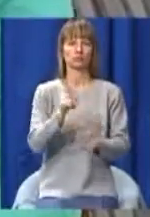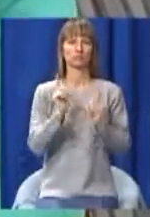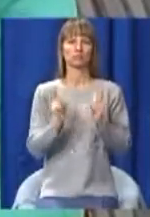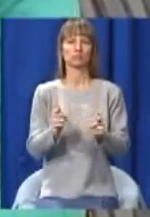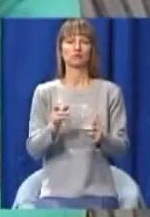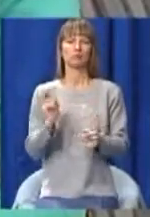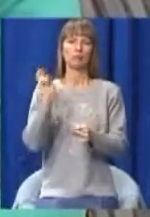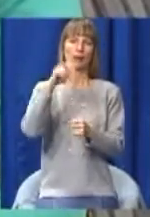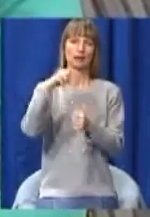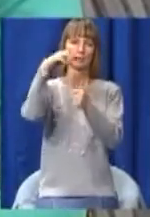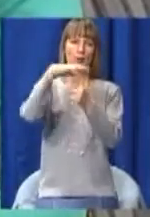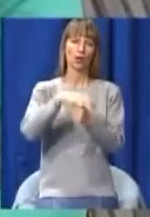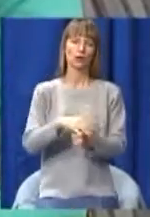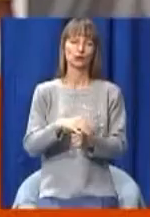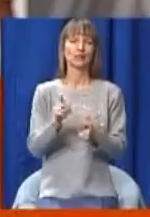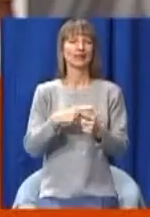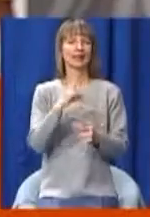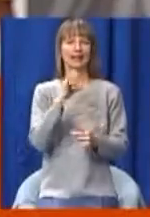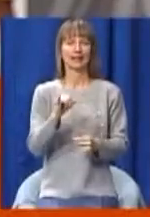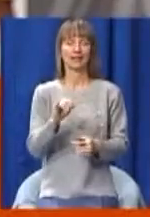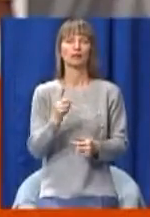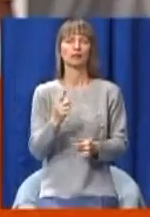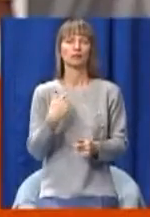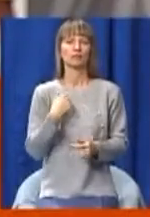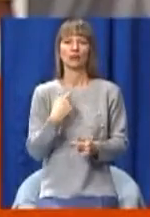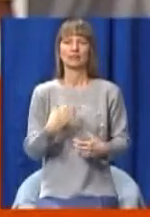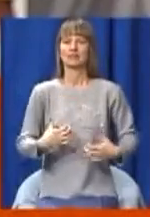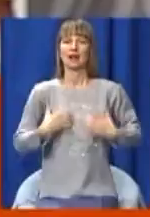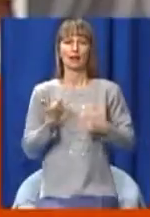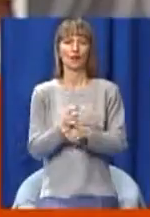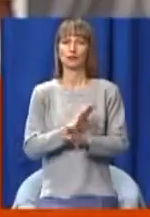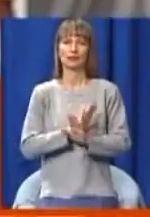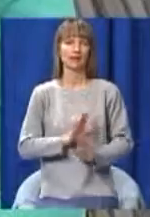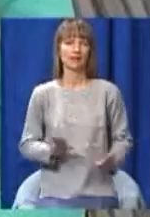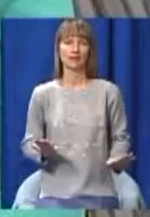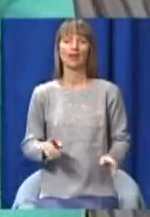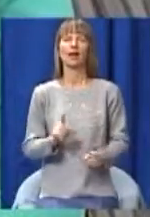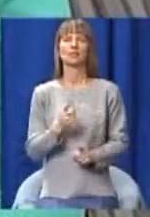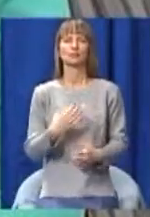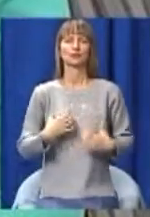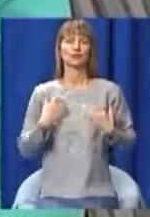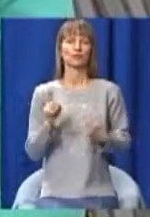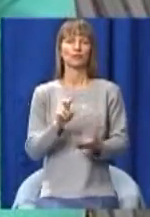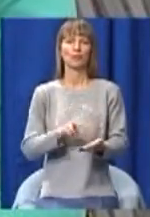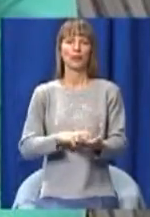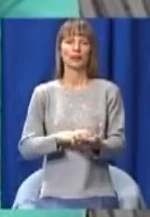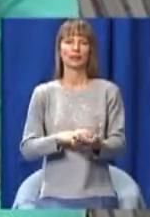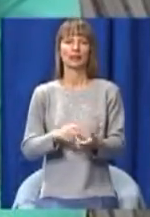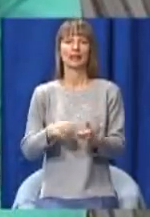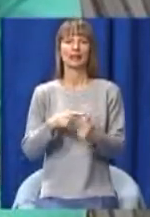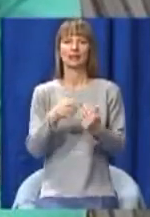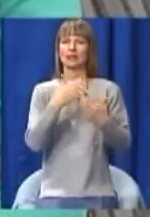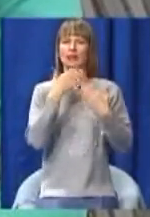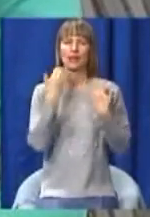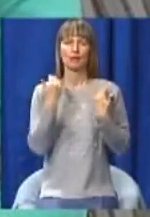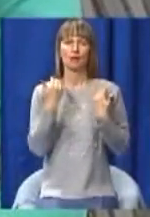погодилася б ти стрибнути з парашута і чому? Ні, мені дуже страшно. А чому страшно? Що тут боятися? Чи там немає